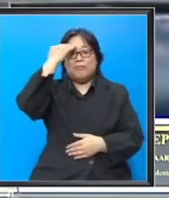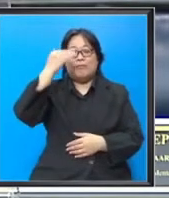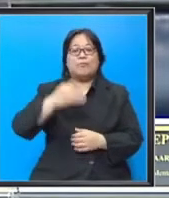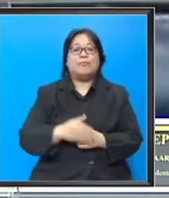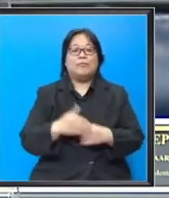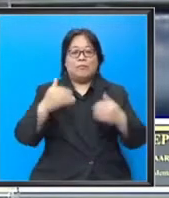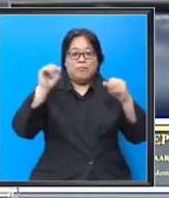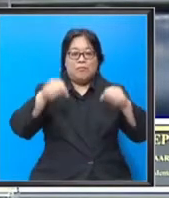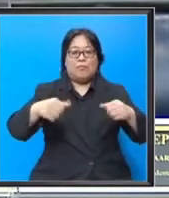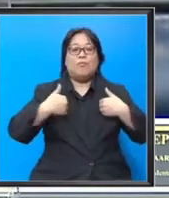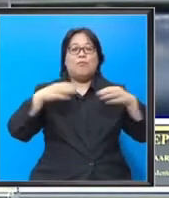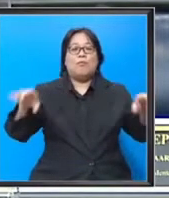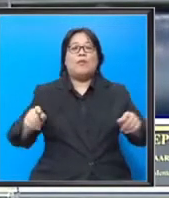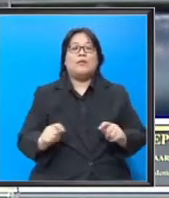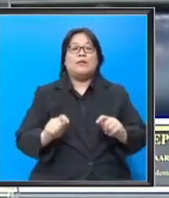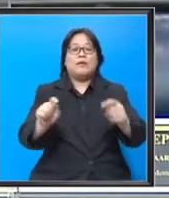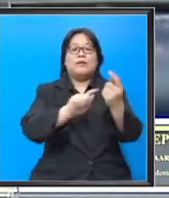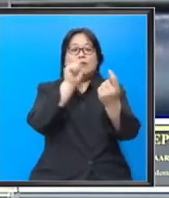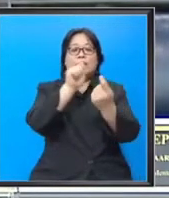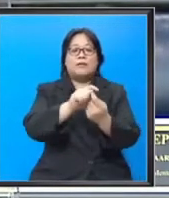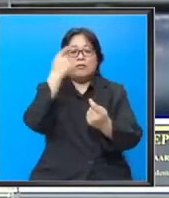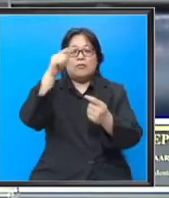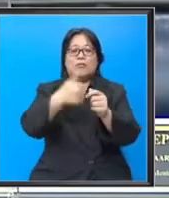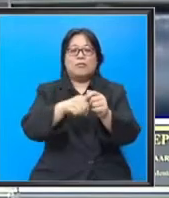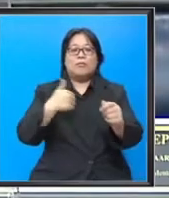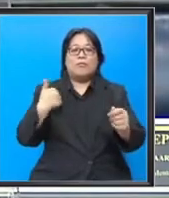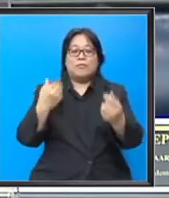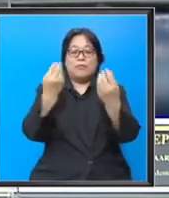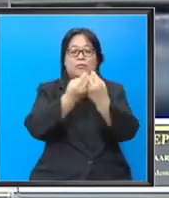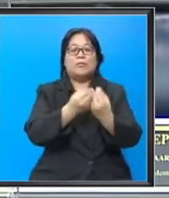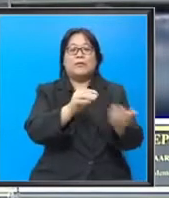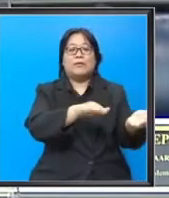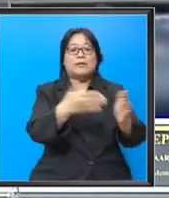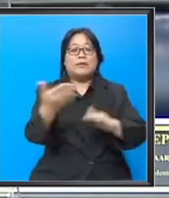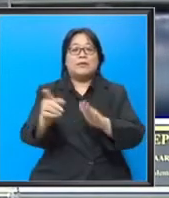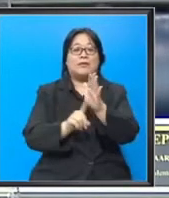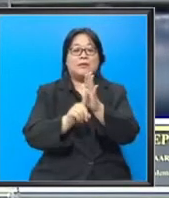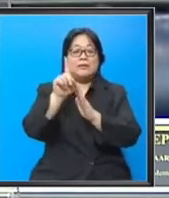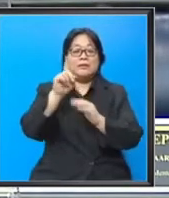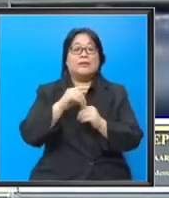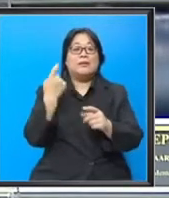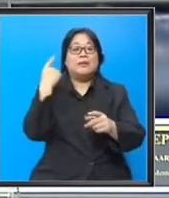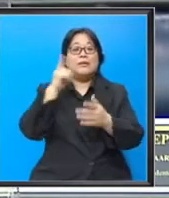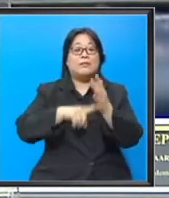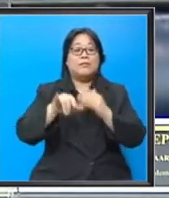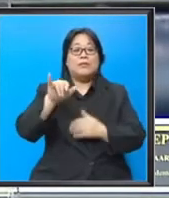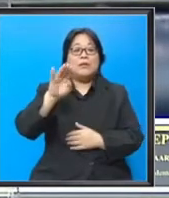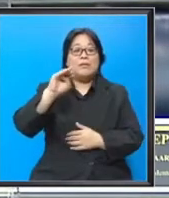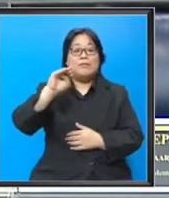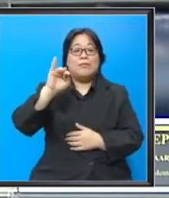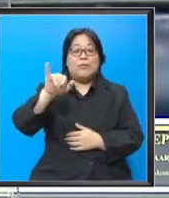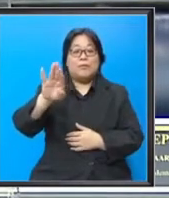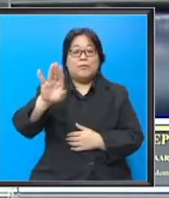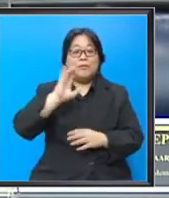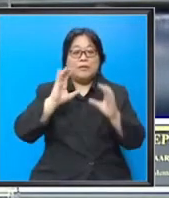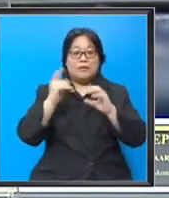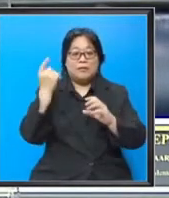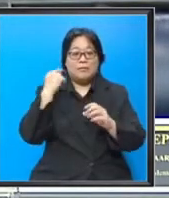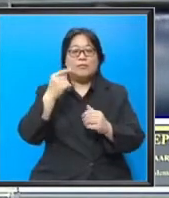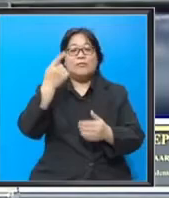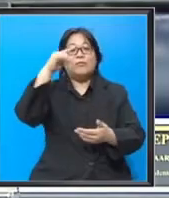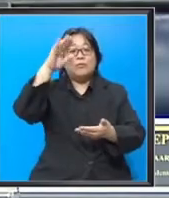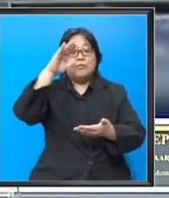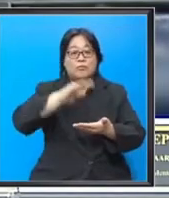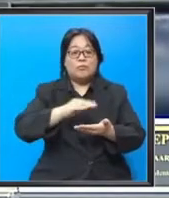dapat mengambil tindakan tertentu bagi mengelakkan kadarmo teliti yang tinggi sebagaimana disebut deh yang formatnya Di manakah ada bagi